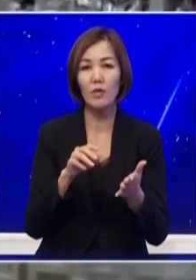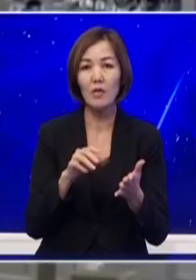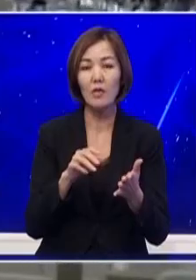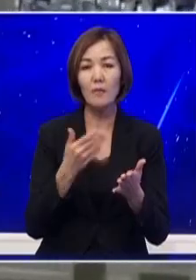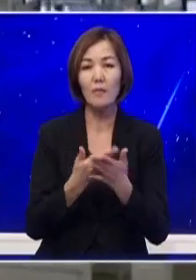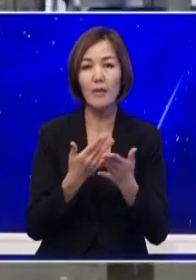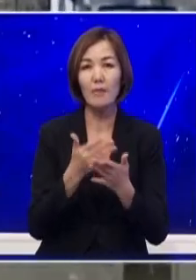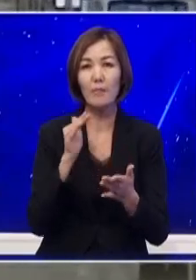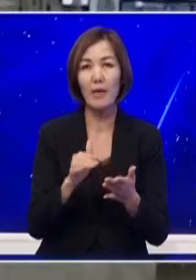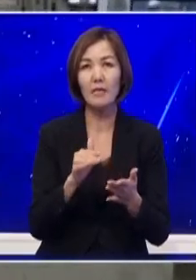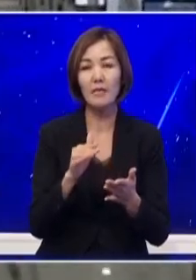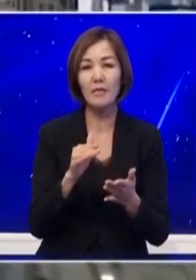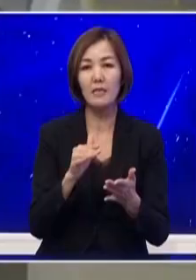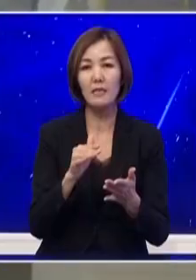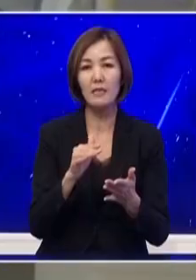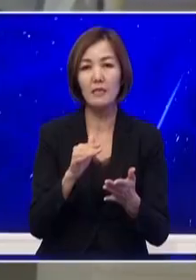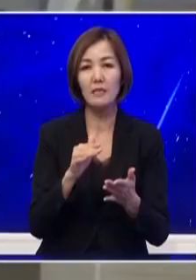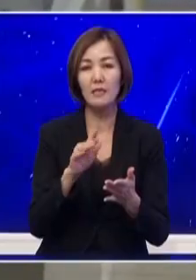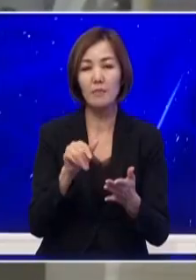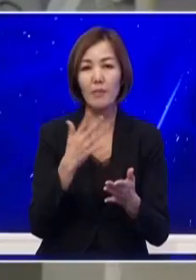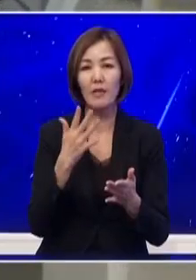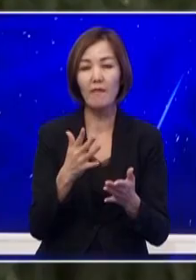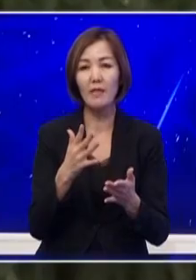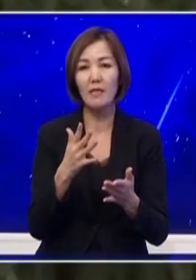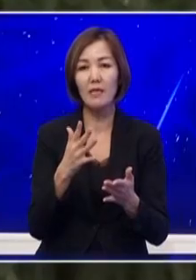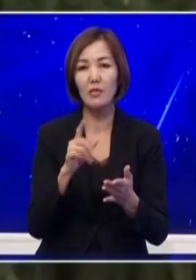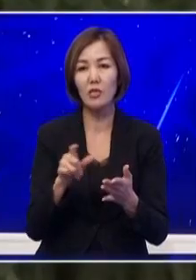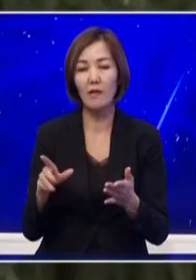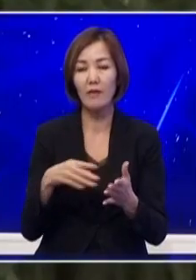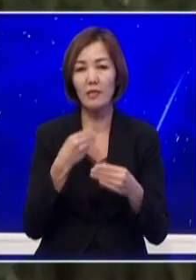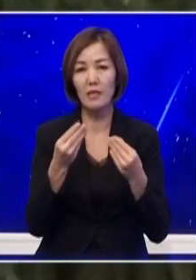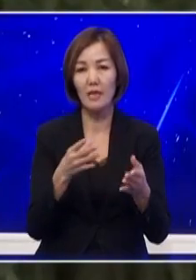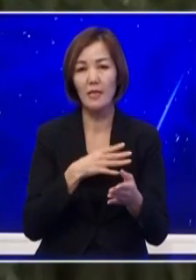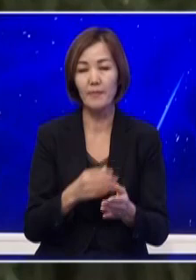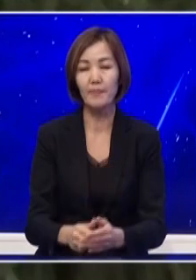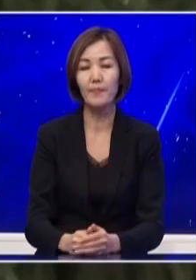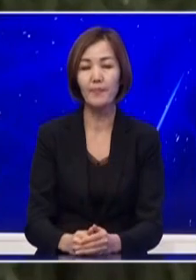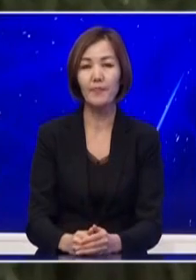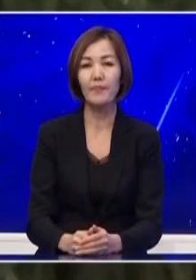около 5500 специалистов сферы образования.